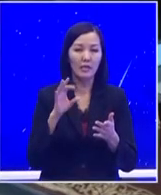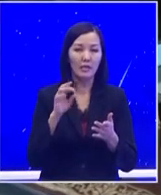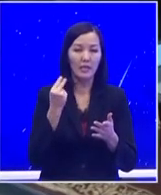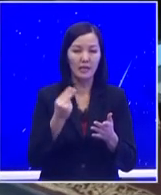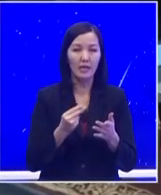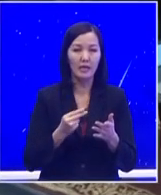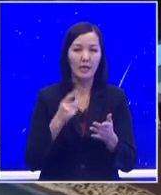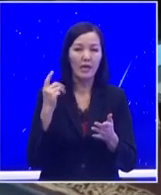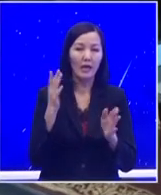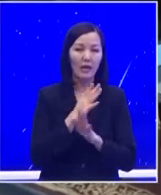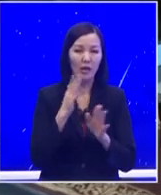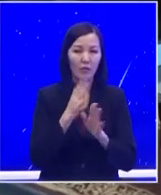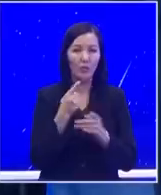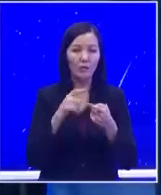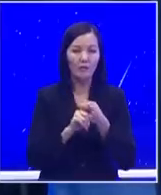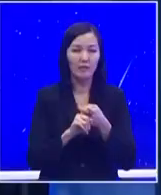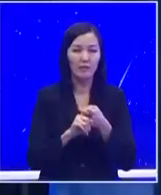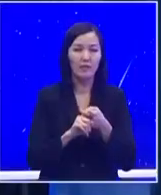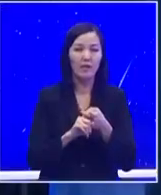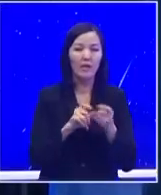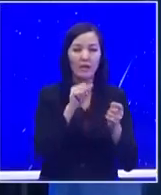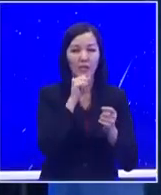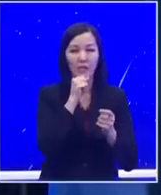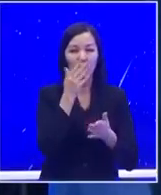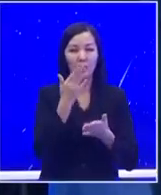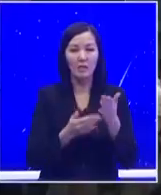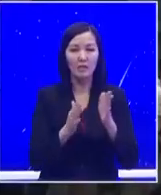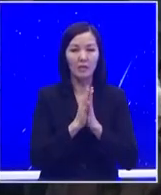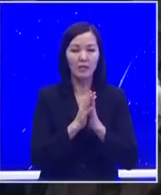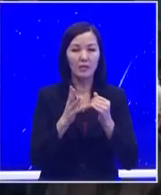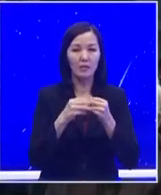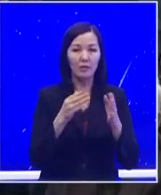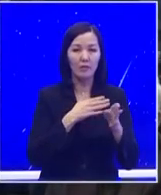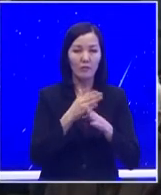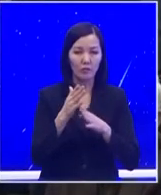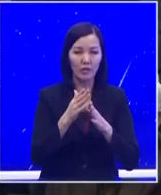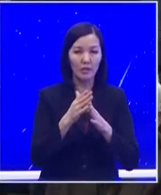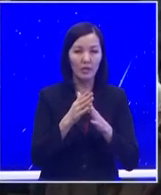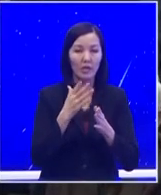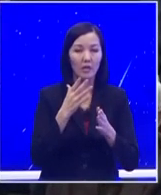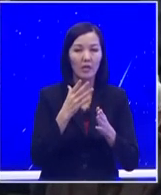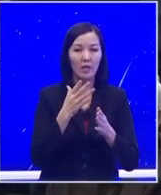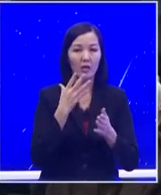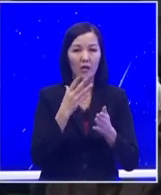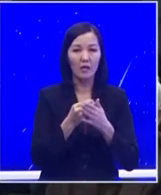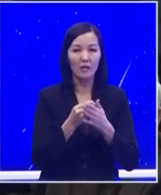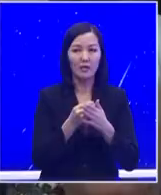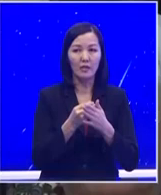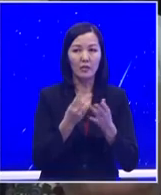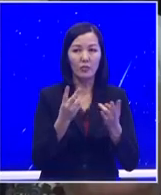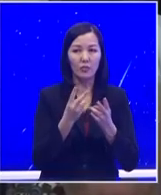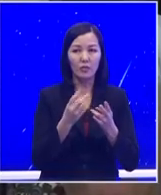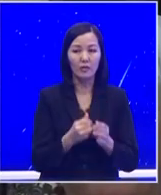сферы, экологии и другое. Один аксакал обратился с просьбой выделения земельного участка. Однако не для себя, а для усопших.